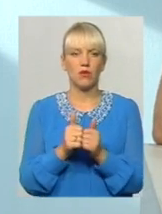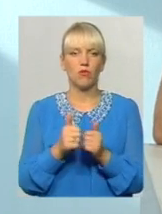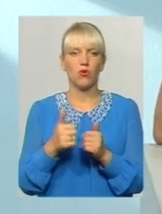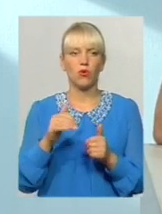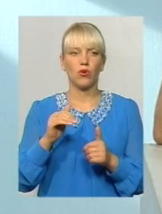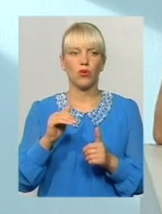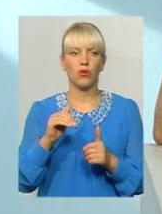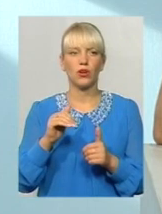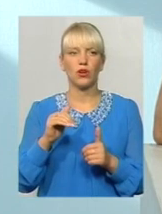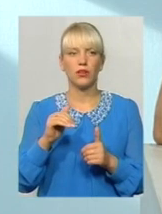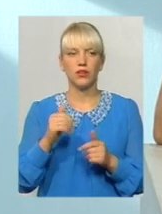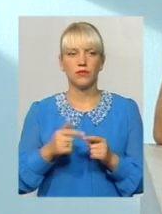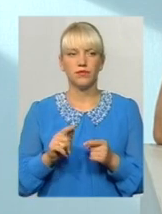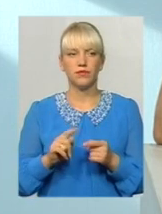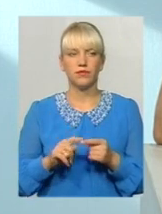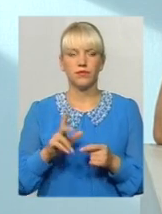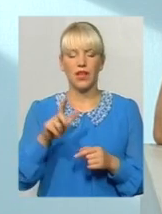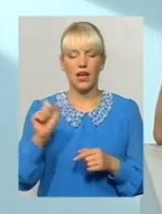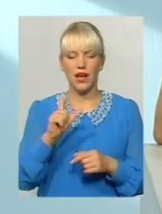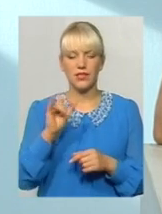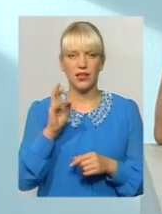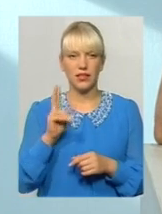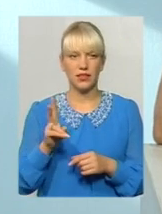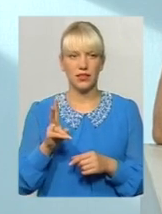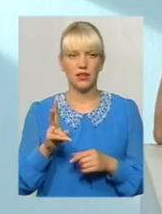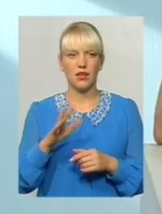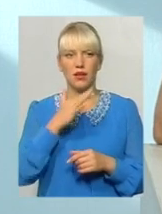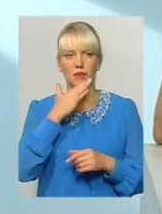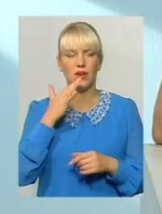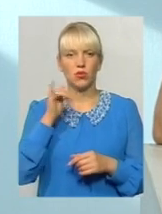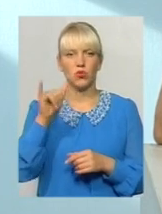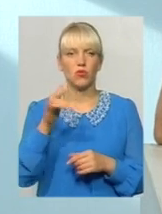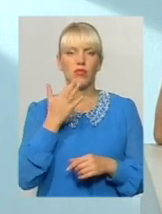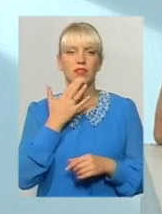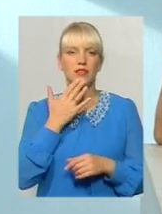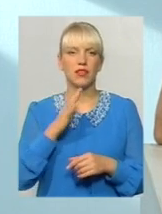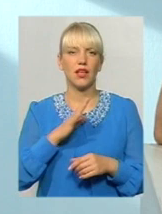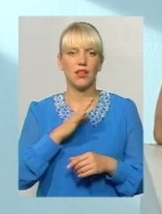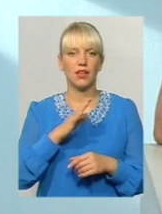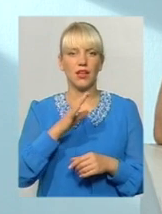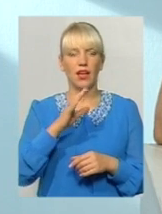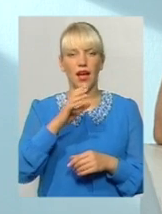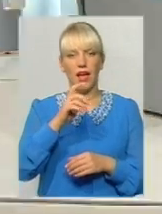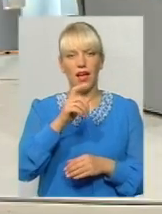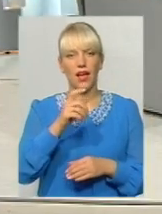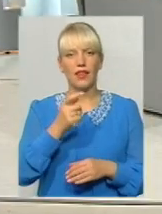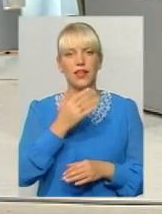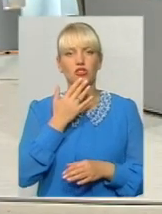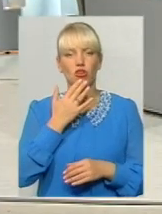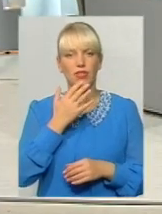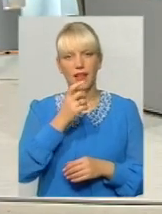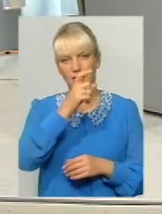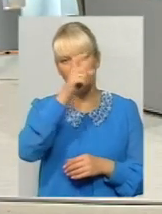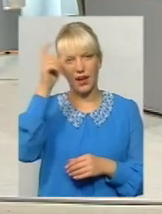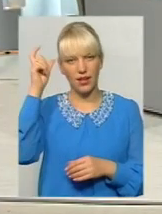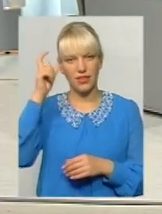дитина, і з боку рухався транспортний засіб, газік, писала на ньому Національна академія прикордонної служби України, і з неї